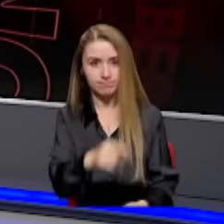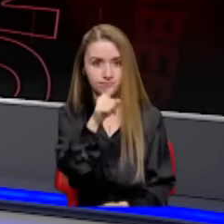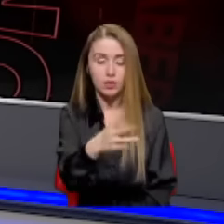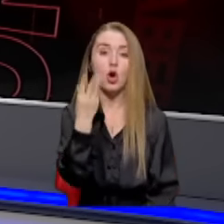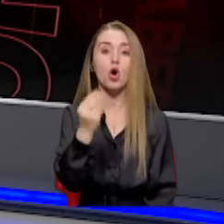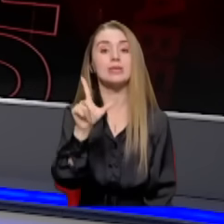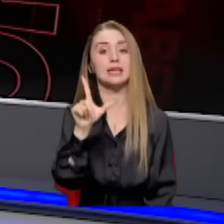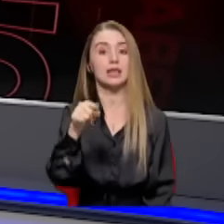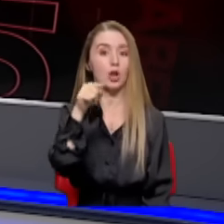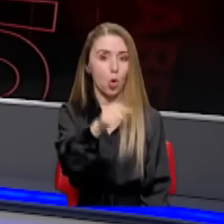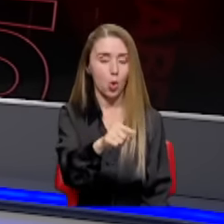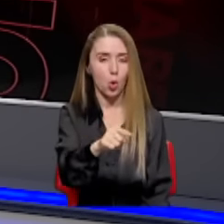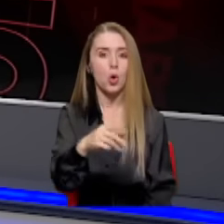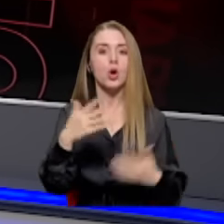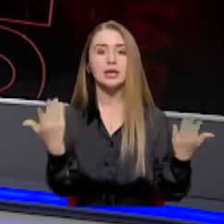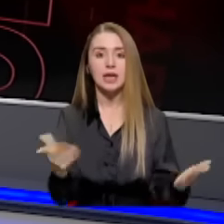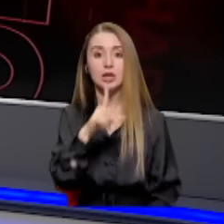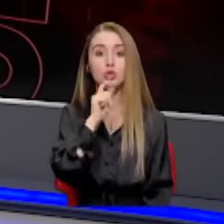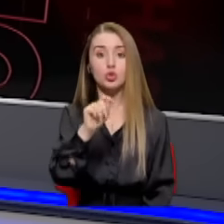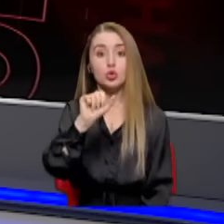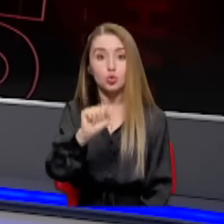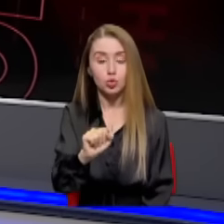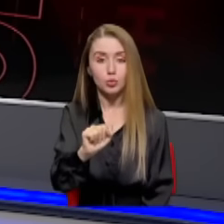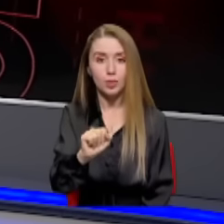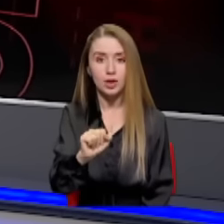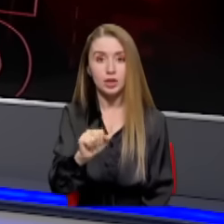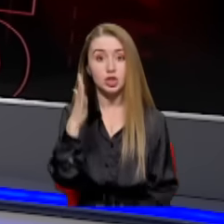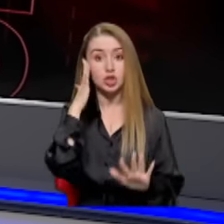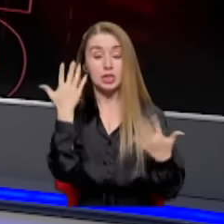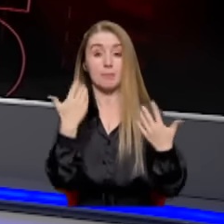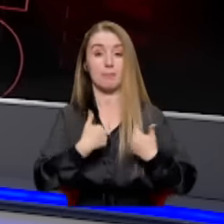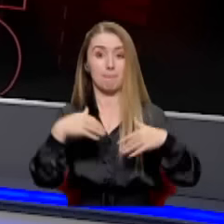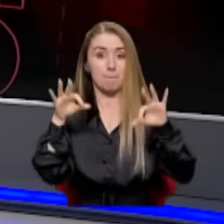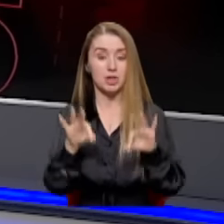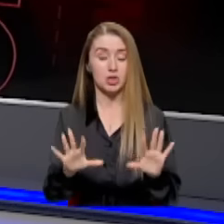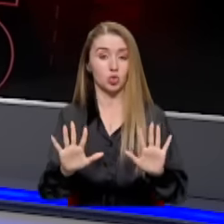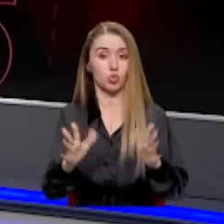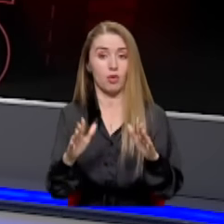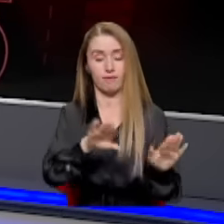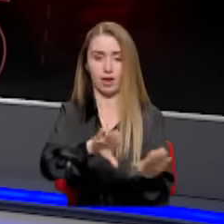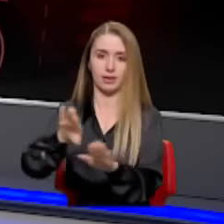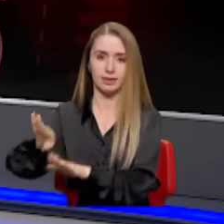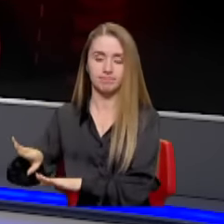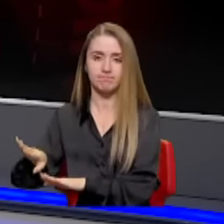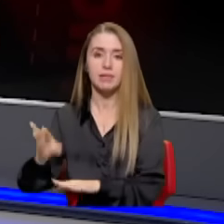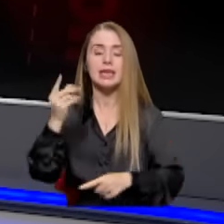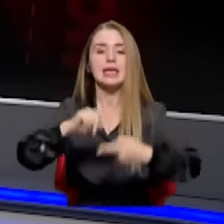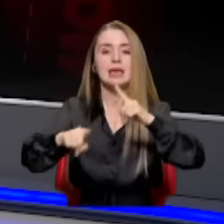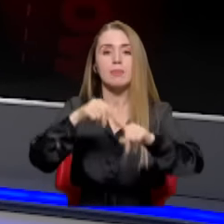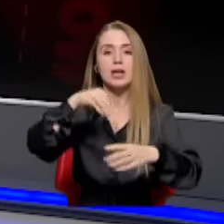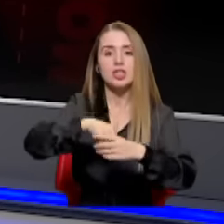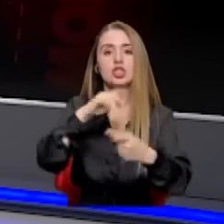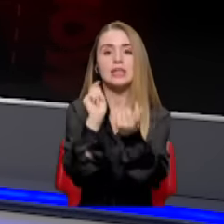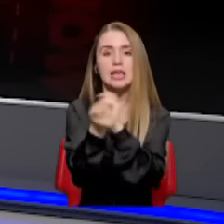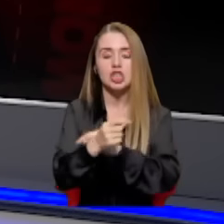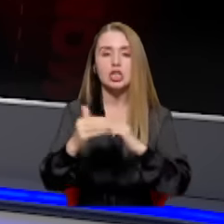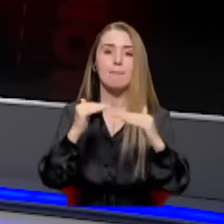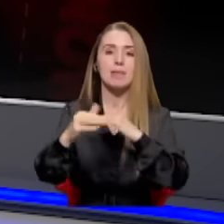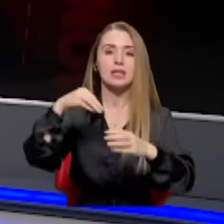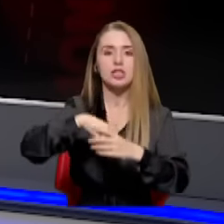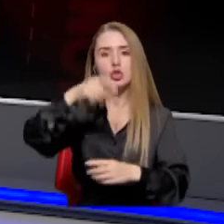Olması gerekene. Yani sözünü tutmaya bile şaşırır hale geldik. Garip, o da ayrı. Neyse, İYİ Parti'deki değişim millet